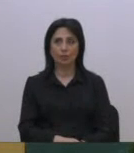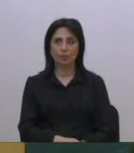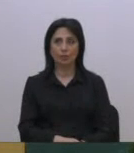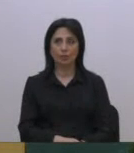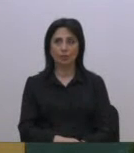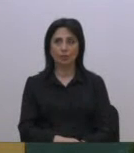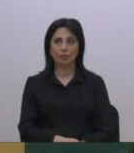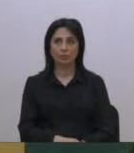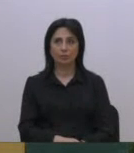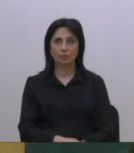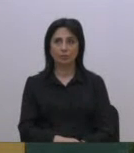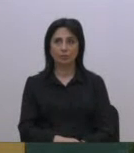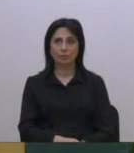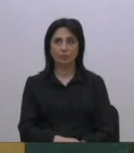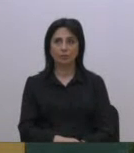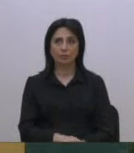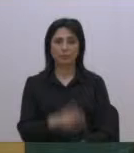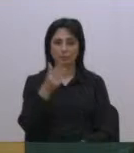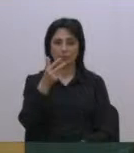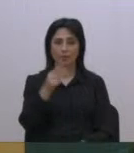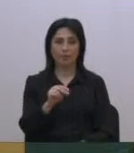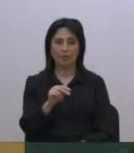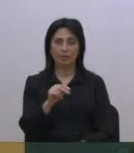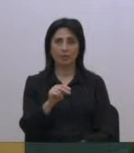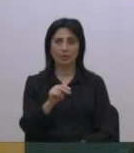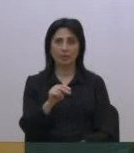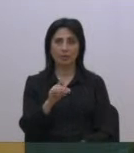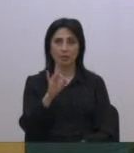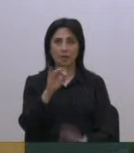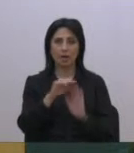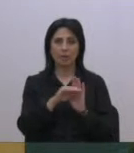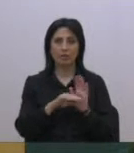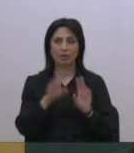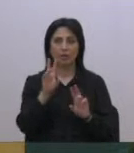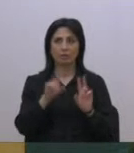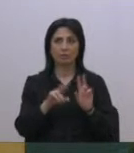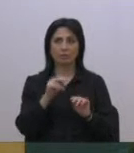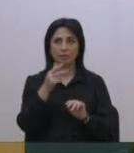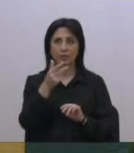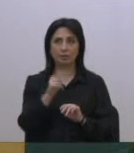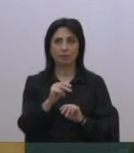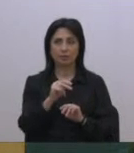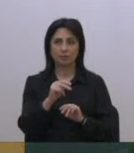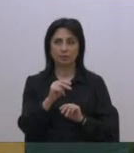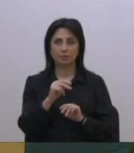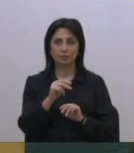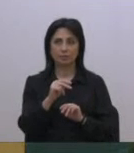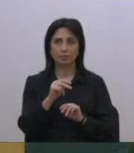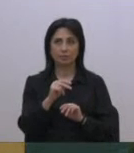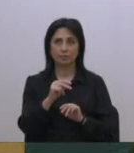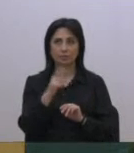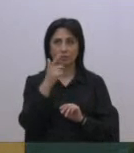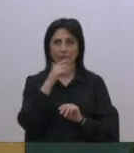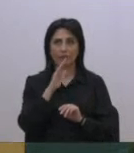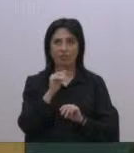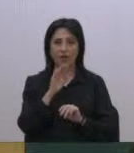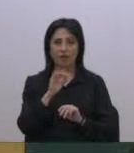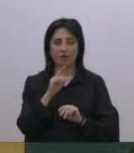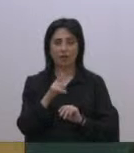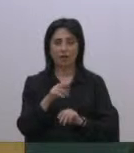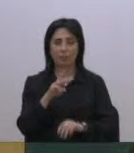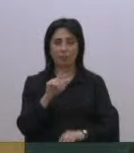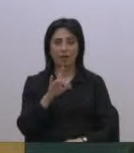რომ ნახევარი საათი რეგლამენტით გათვალისწინებული ნახევარი საათი ბატონ ვახტანგ